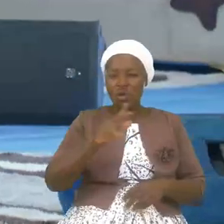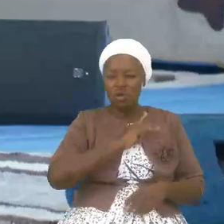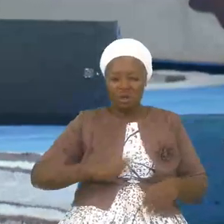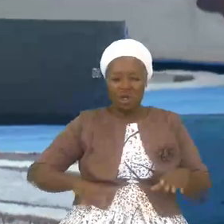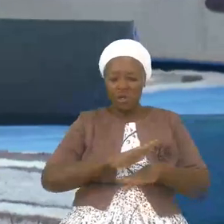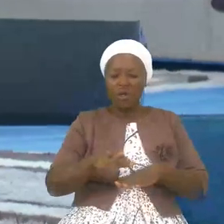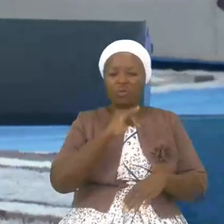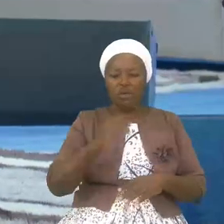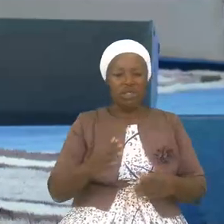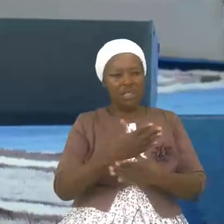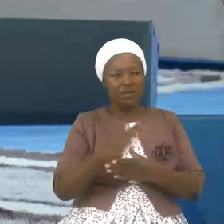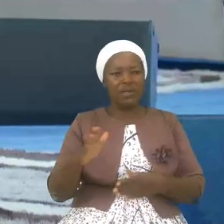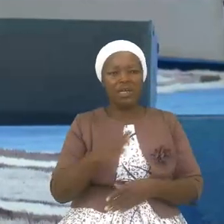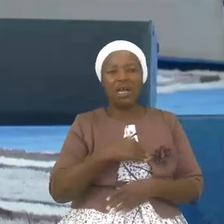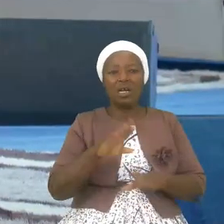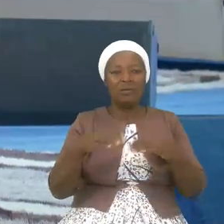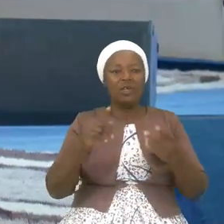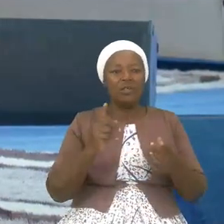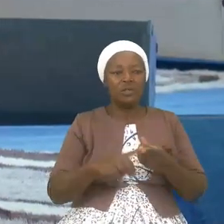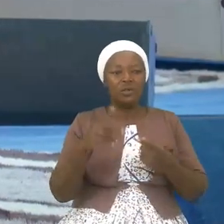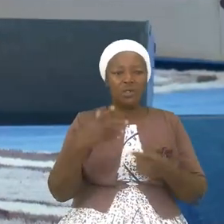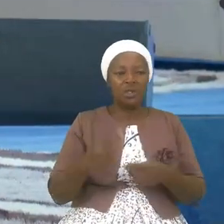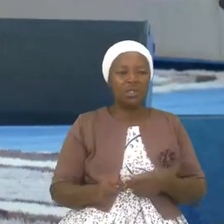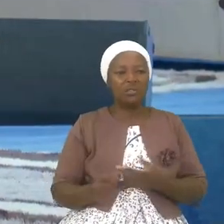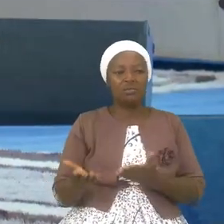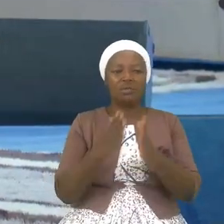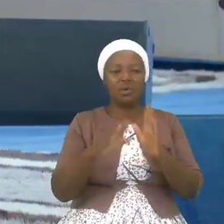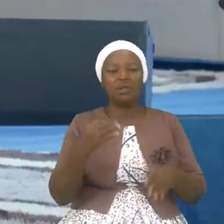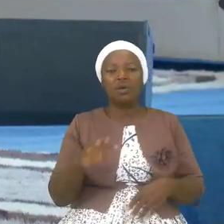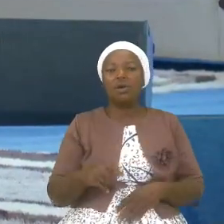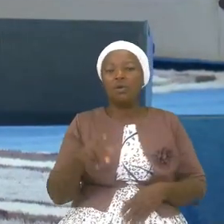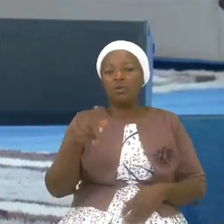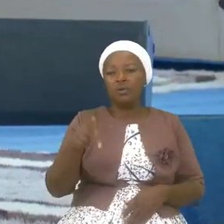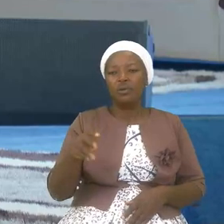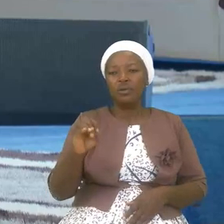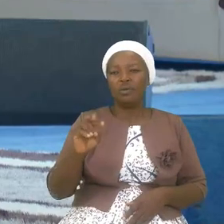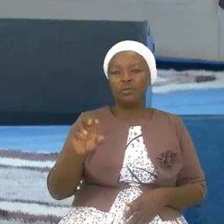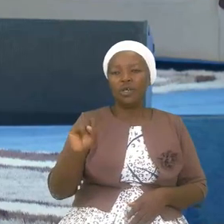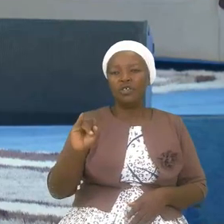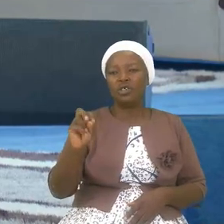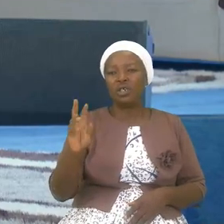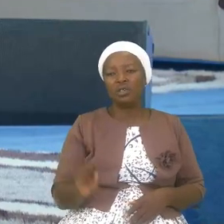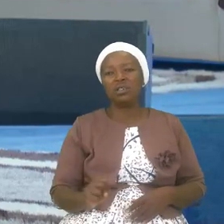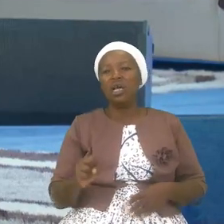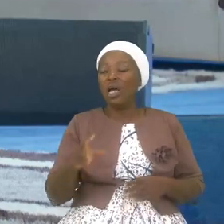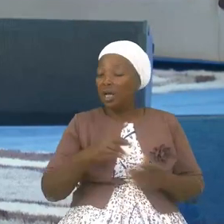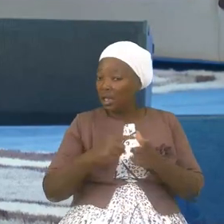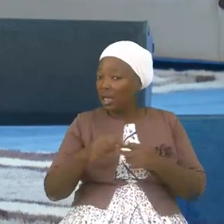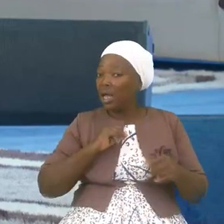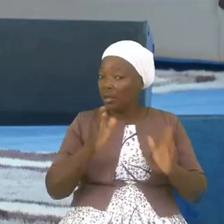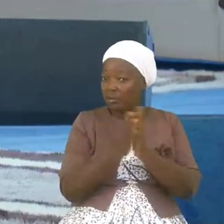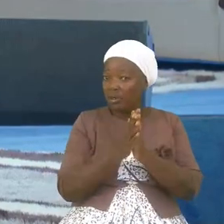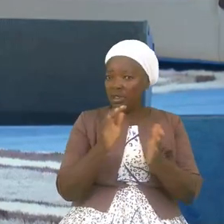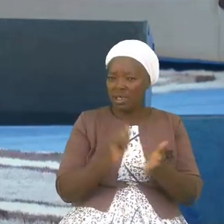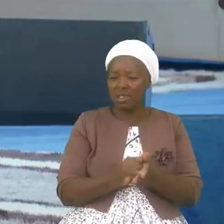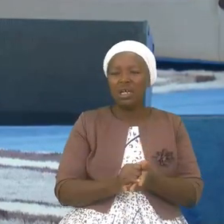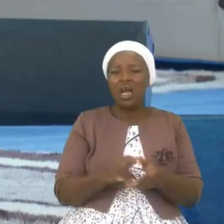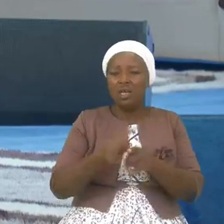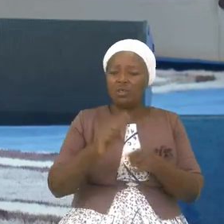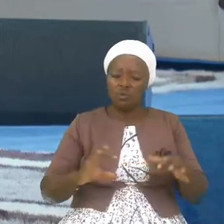aux Mèdes et aux Perses. C'est ce que nous considérons aujourd'hui. Et je prie, comme tu te connectes à